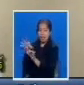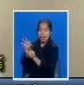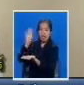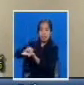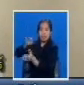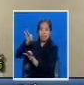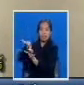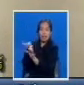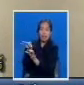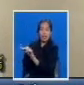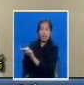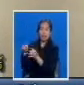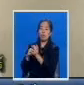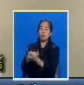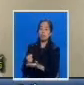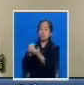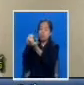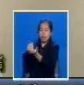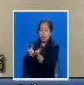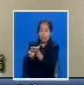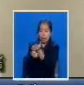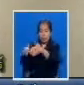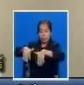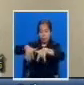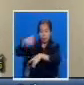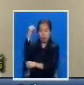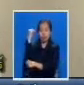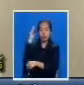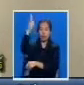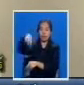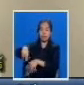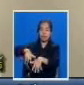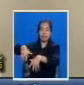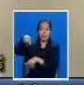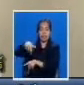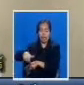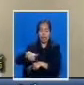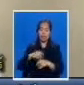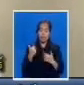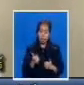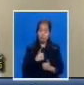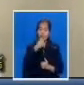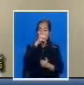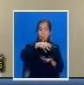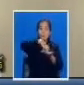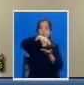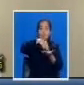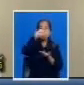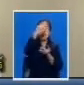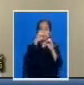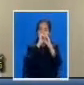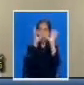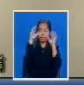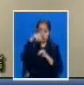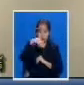จะช่วยแก้ปัญหาของพี่น้องประชาชนที่ไม่มีที่ทำกินต่อไปอันนี้ก็เป็นความคืบหน้าที่สำคัญที่ชัดเจนอีกด้านหนึ่